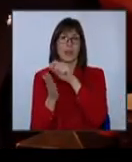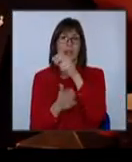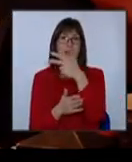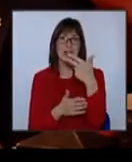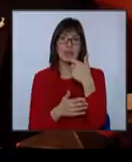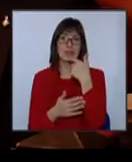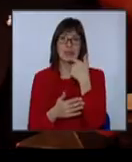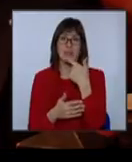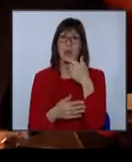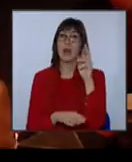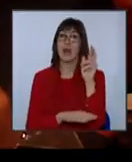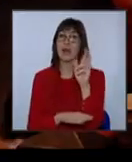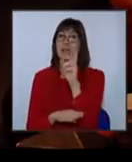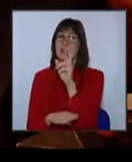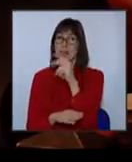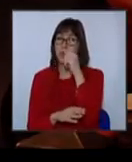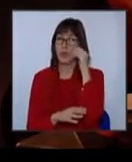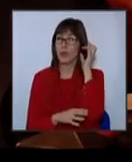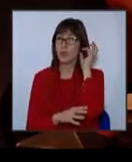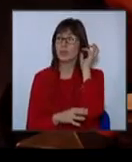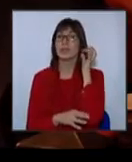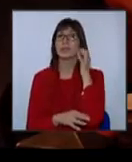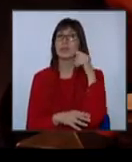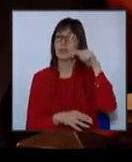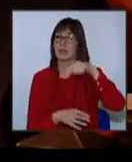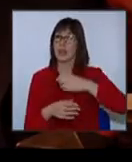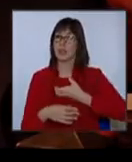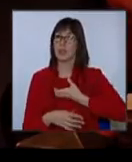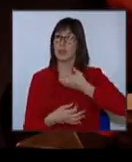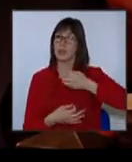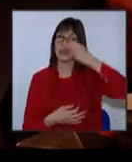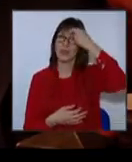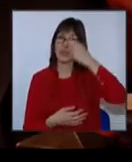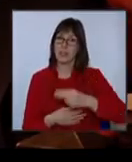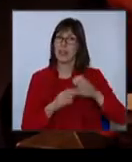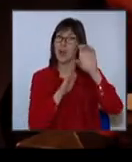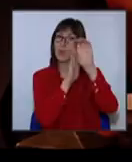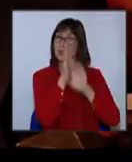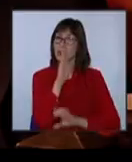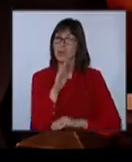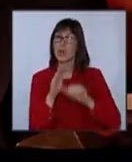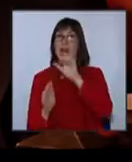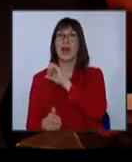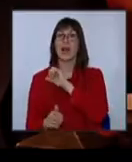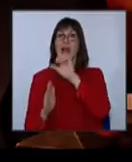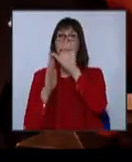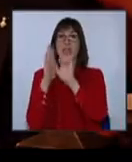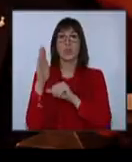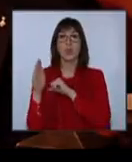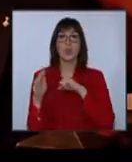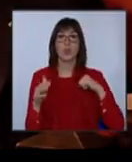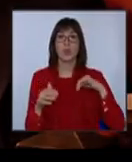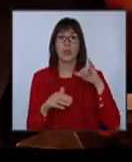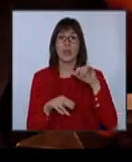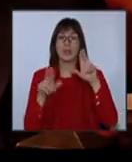textualment: els regidors i regidores d'aquest Ajuntament hauran de respectar la Constitució, l'Estatut d'Autonomia i el principi